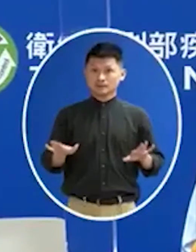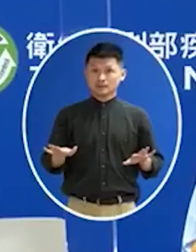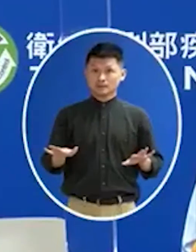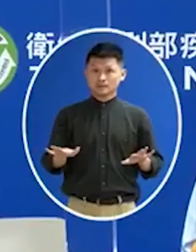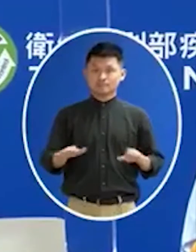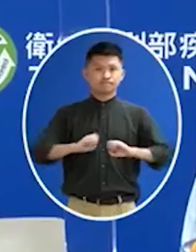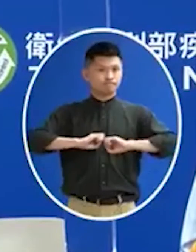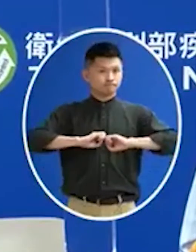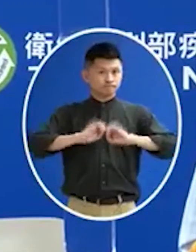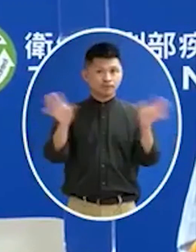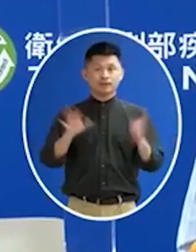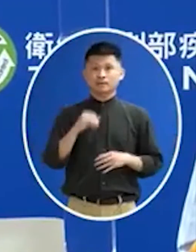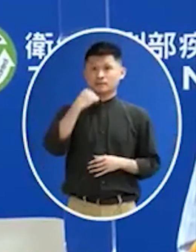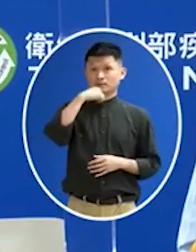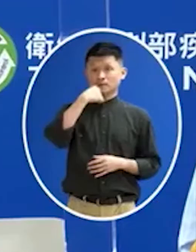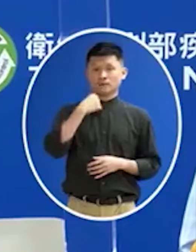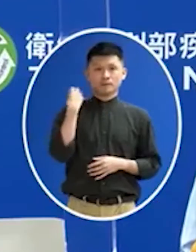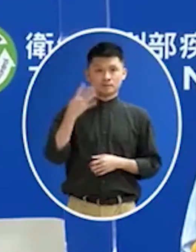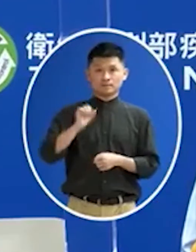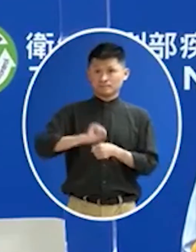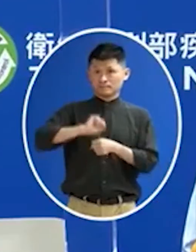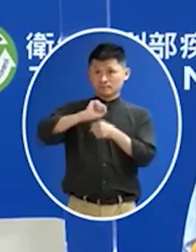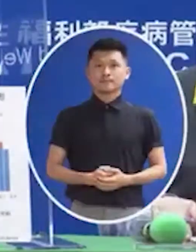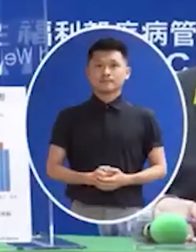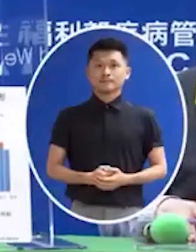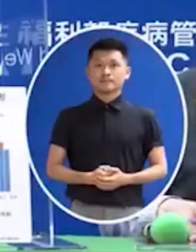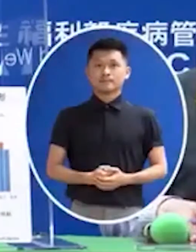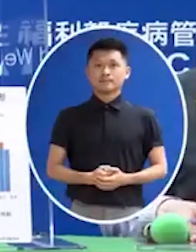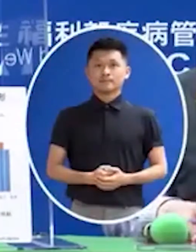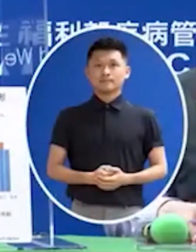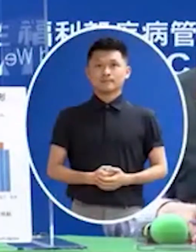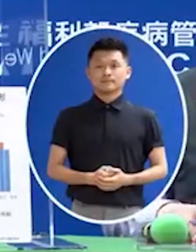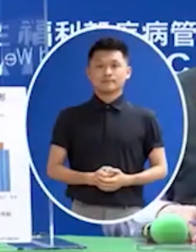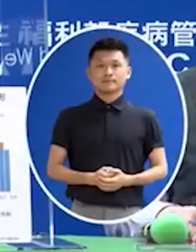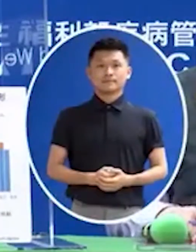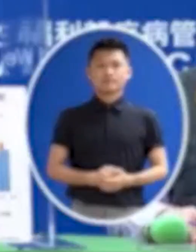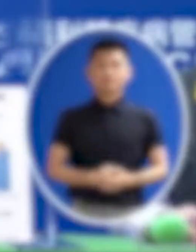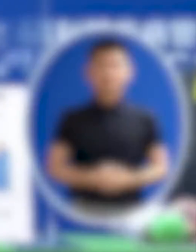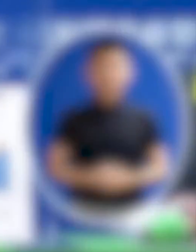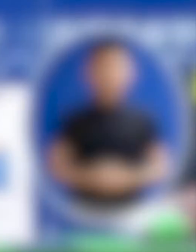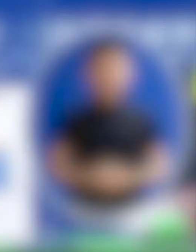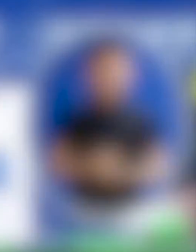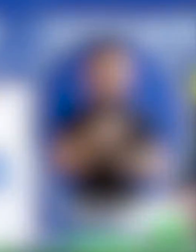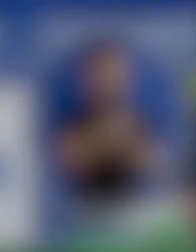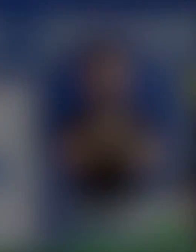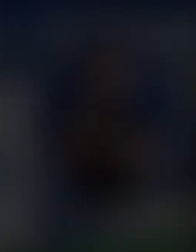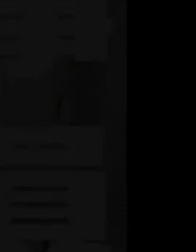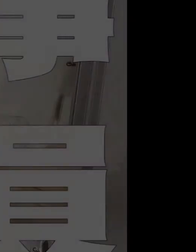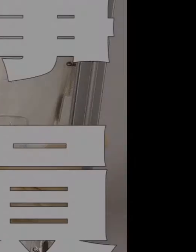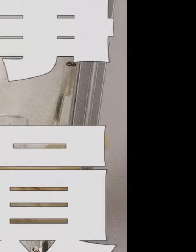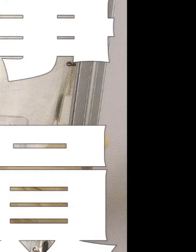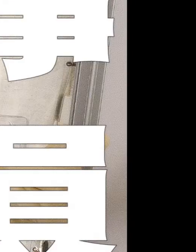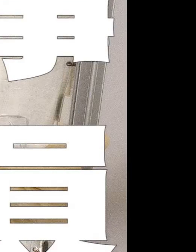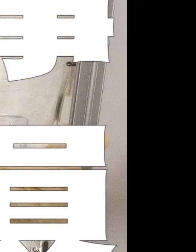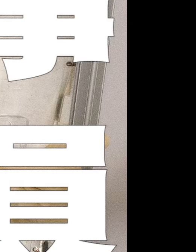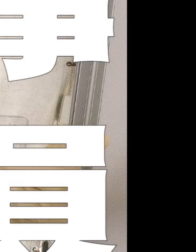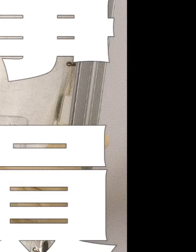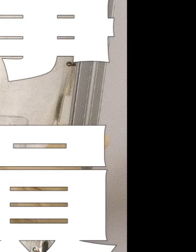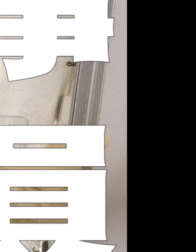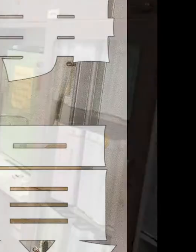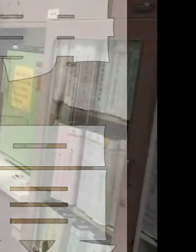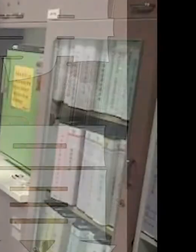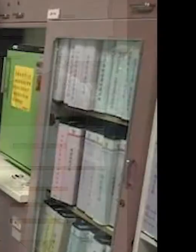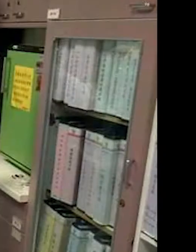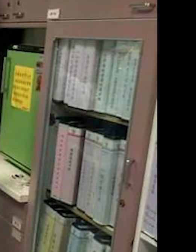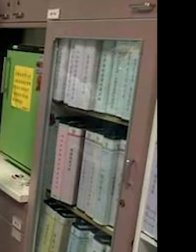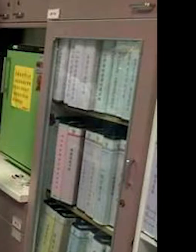那总共哈，那有 我 五 们 百。 相信，在不久的以后，能